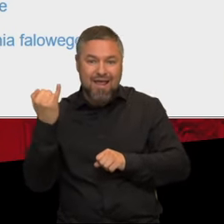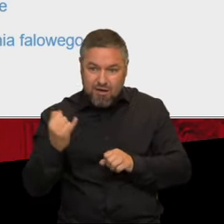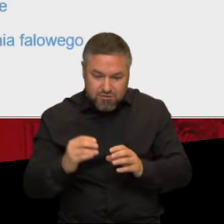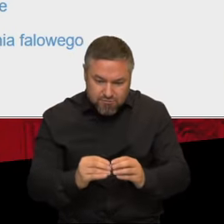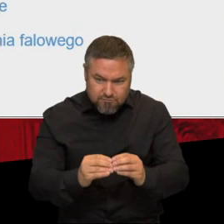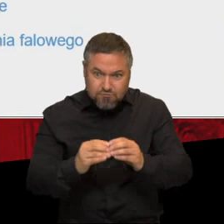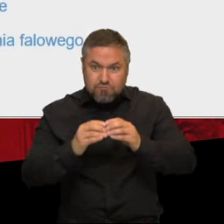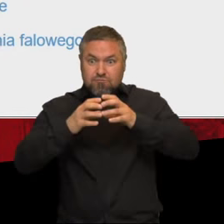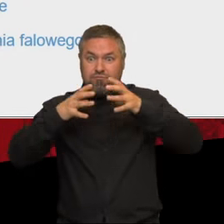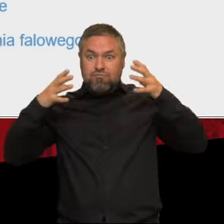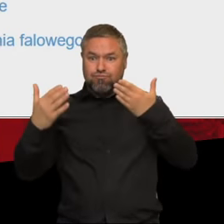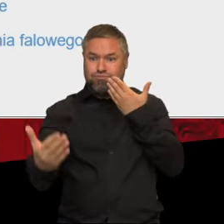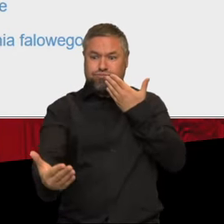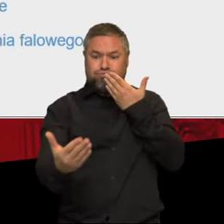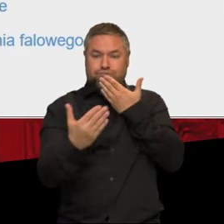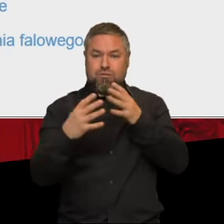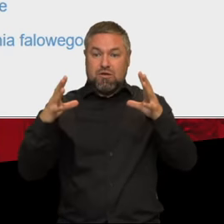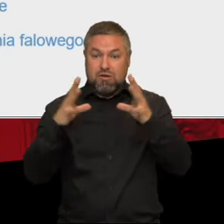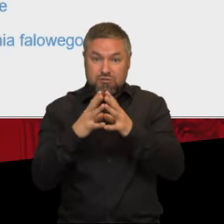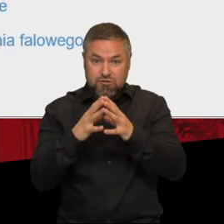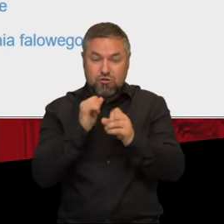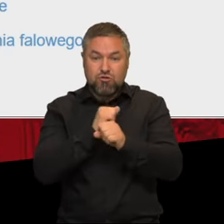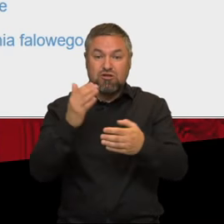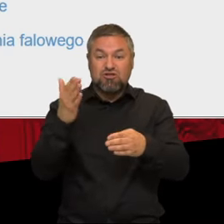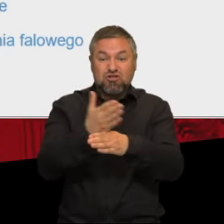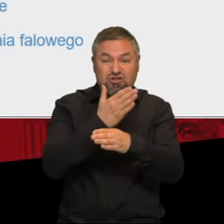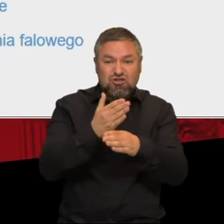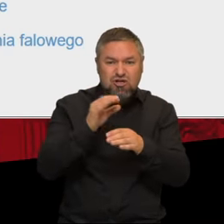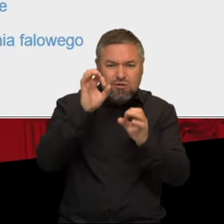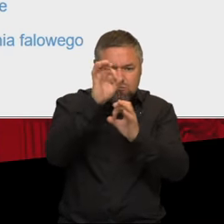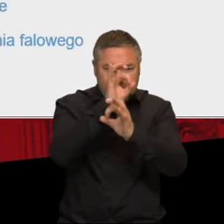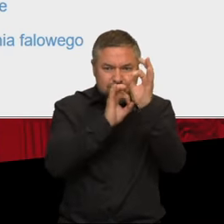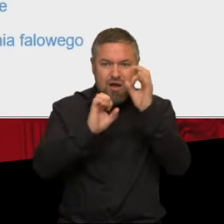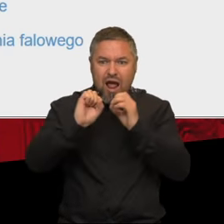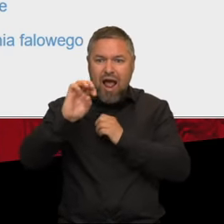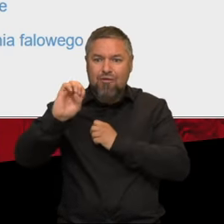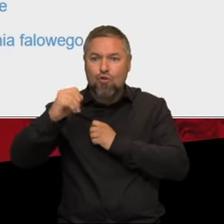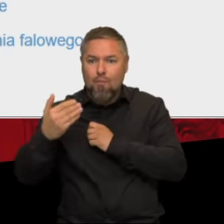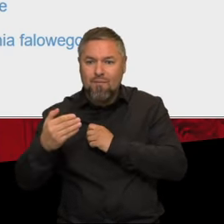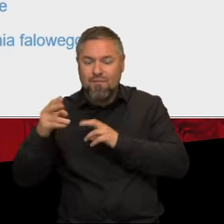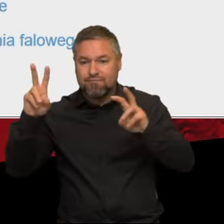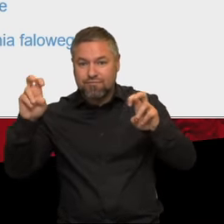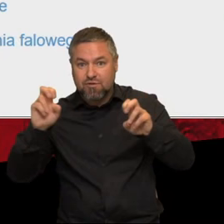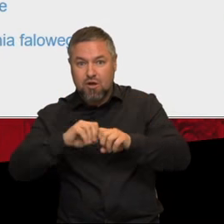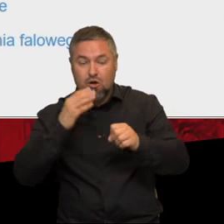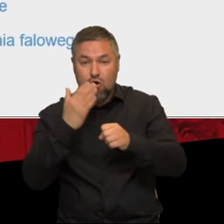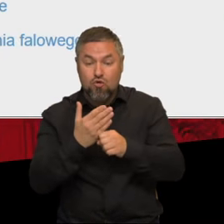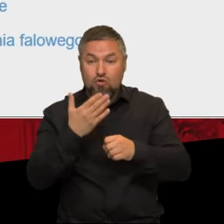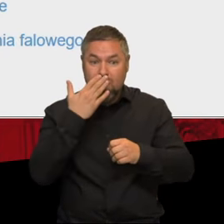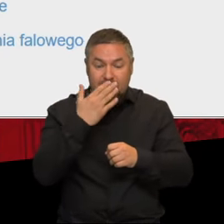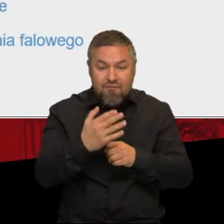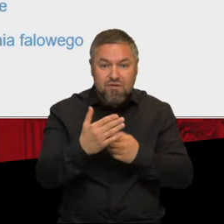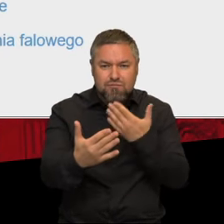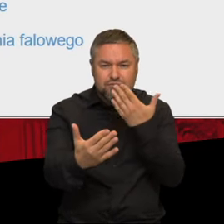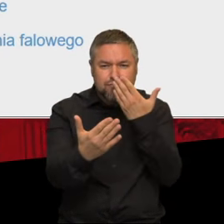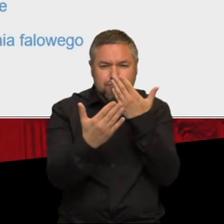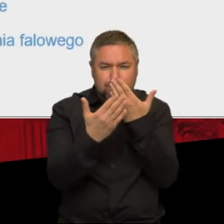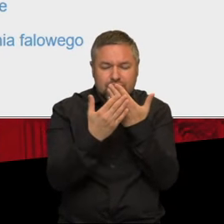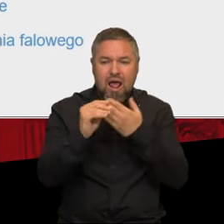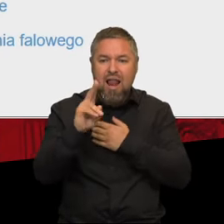kolejne 10 razy, zobaczymy, że białka to cząsteczki składające się z atomów i prawie już widzimy jądra atomowe i